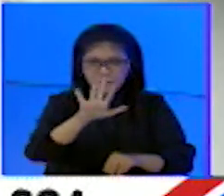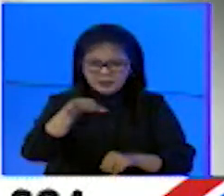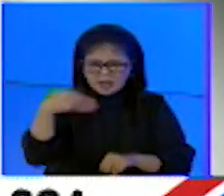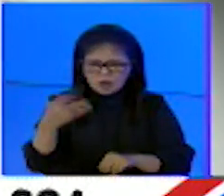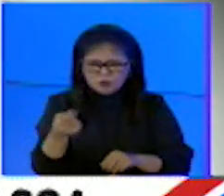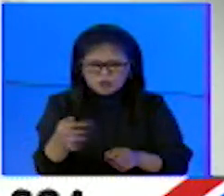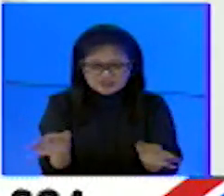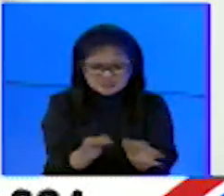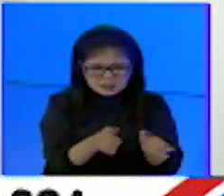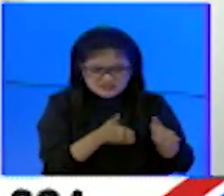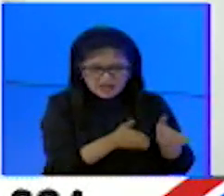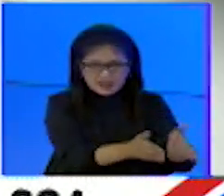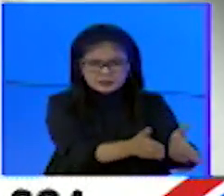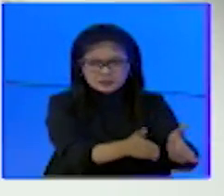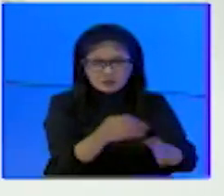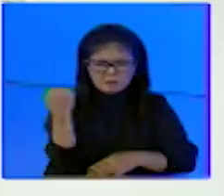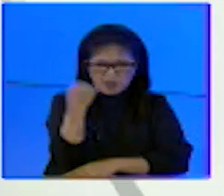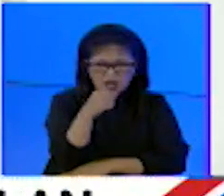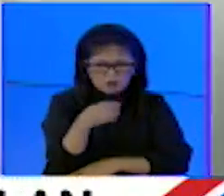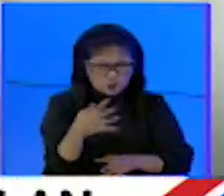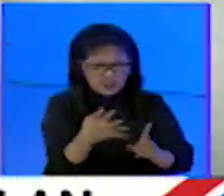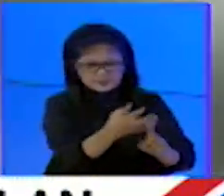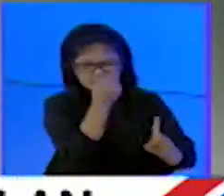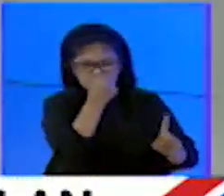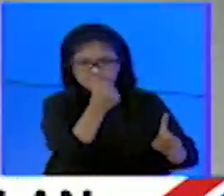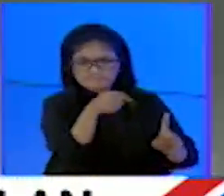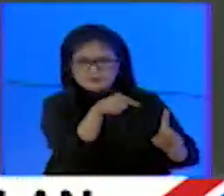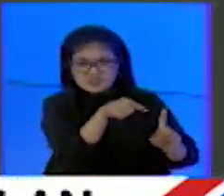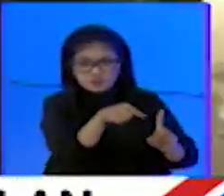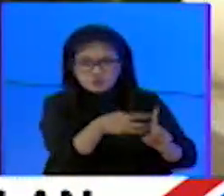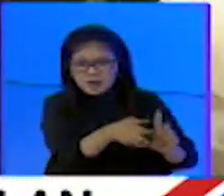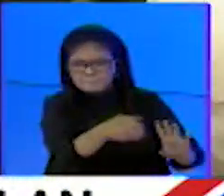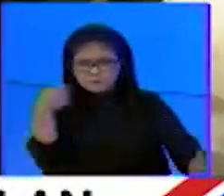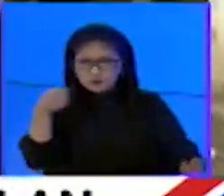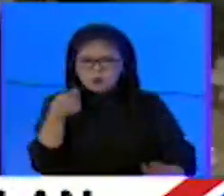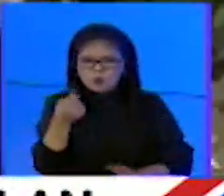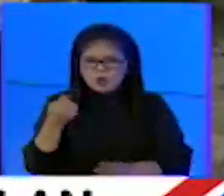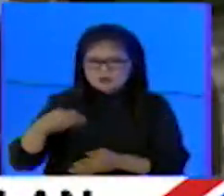jalan. Pelaku lalu mengancam dan menggasak uang di saku celana korban.